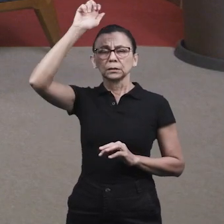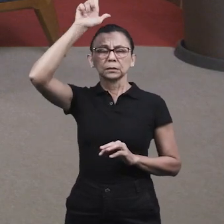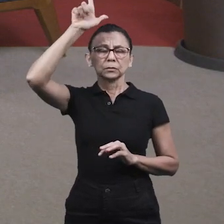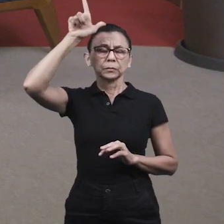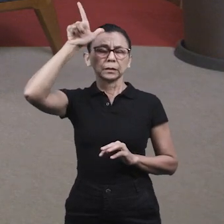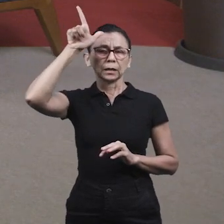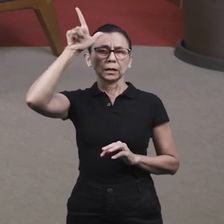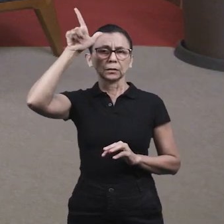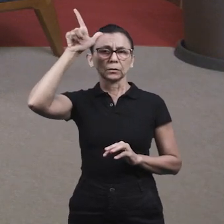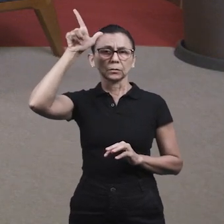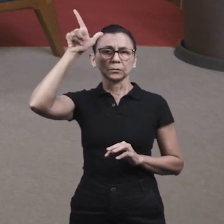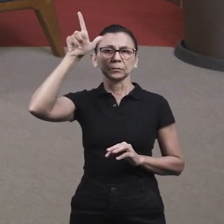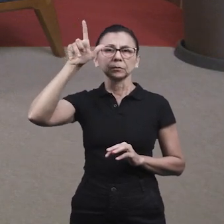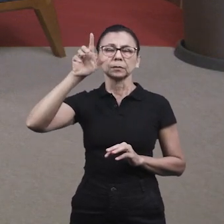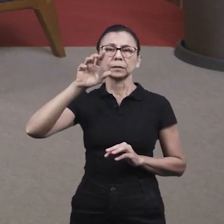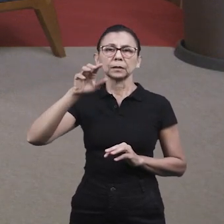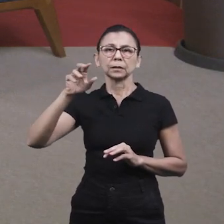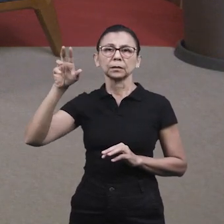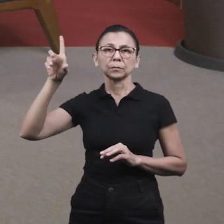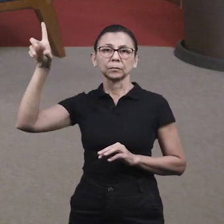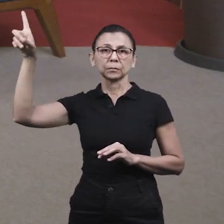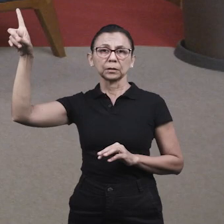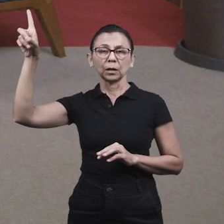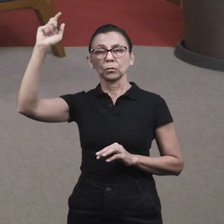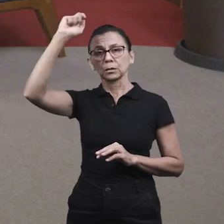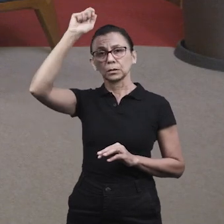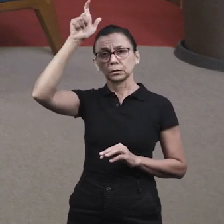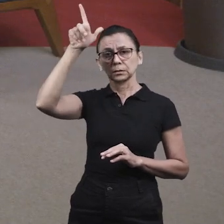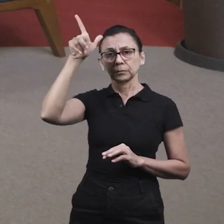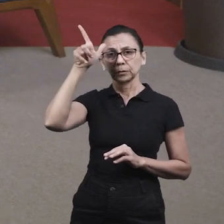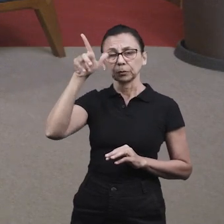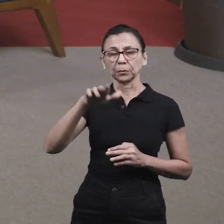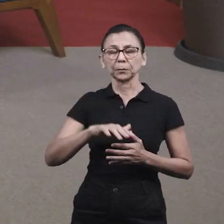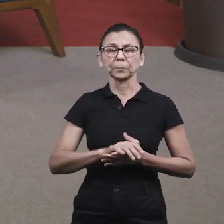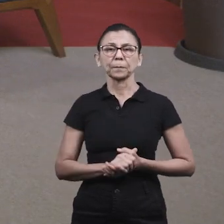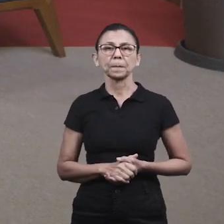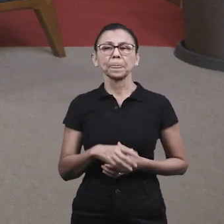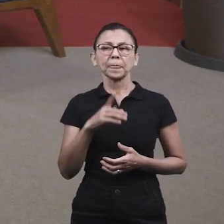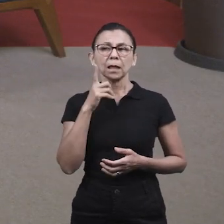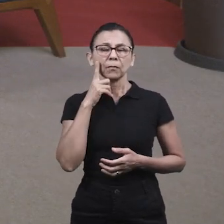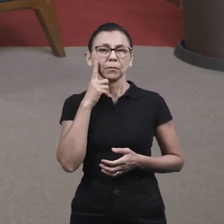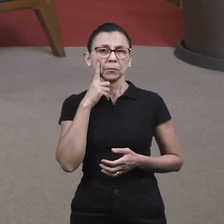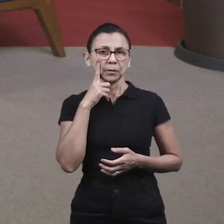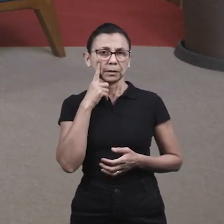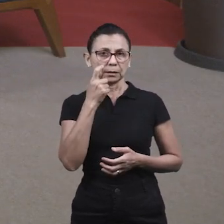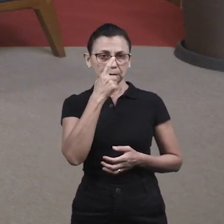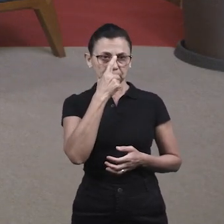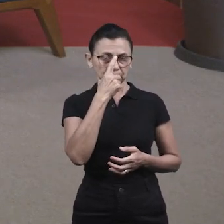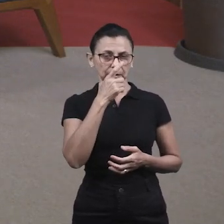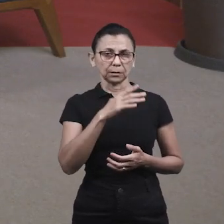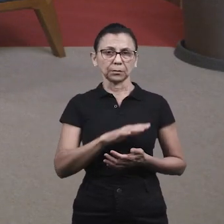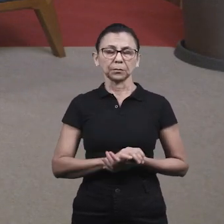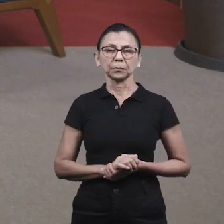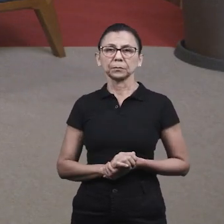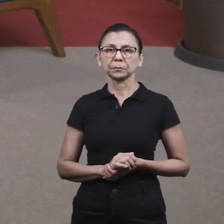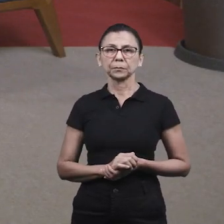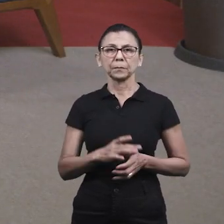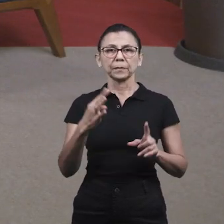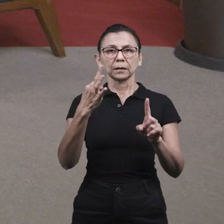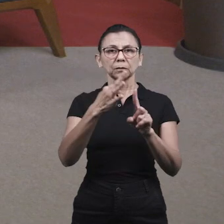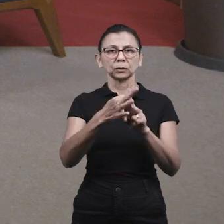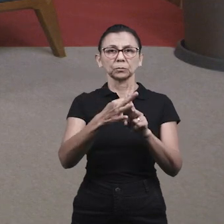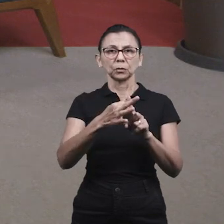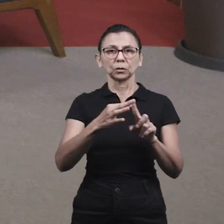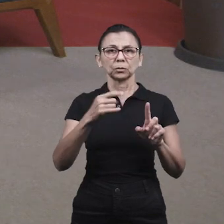qui va authentifier le témoignage, c'est-à-dire des hommes inspirés par Dieu et ont écrit de la part de Dieu. Nous